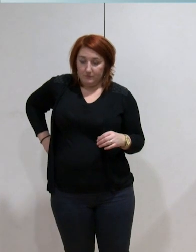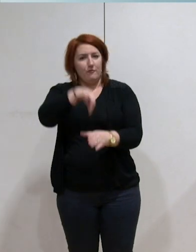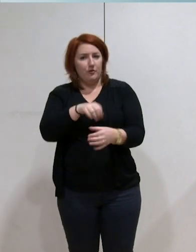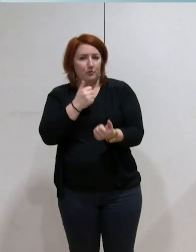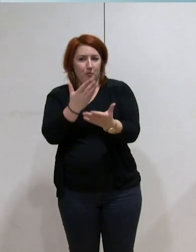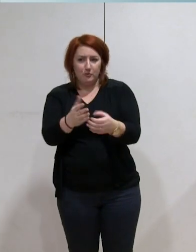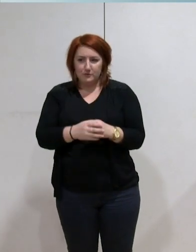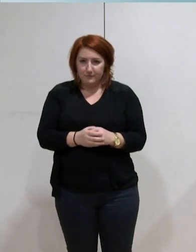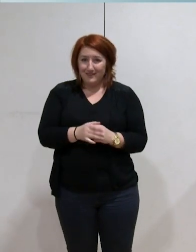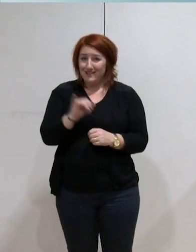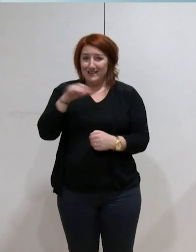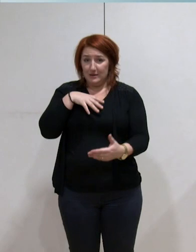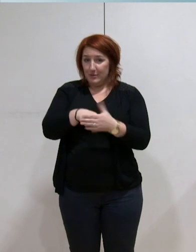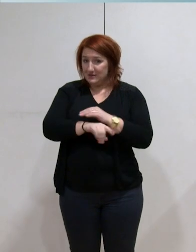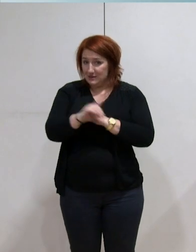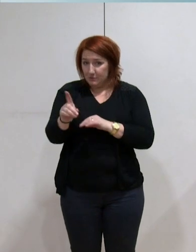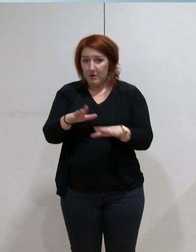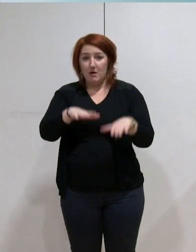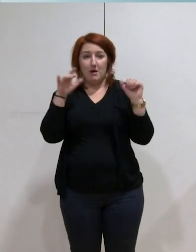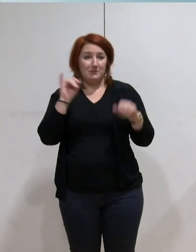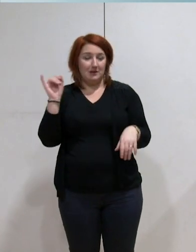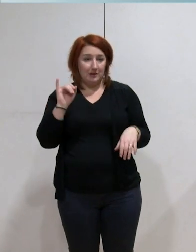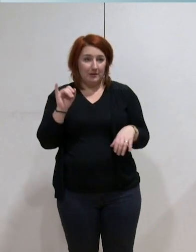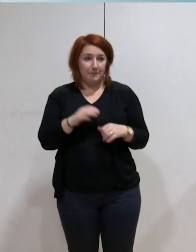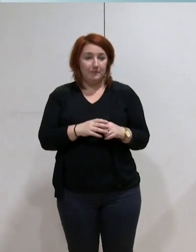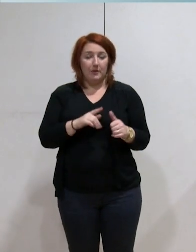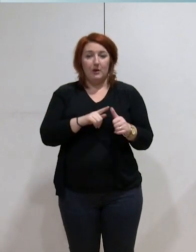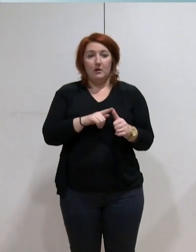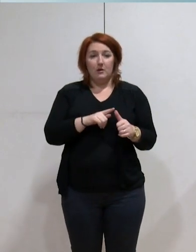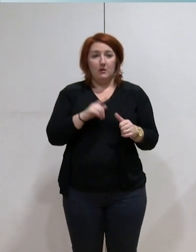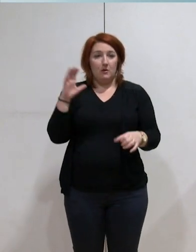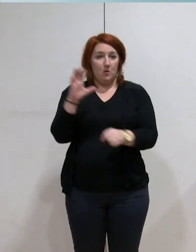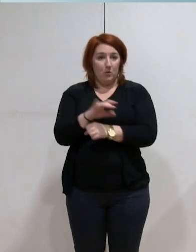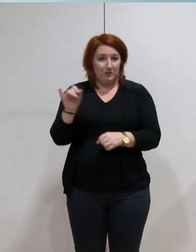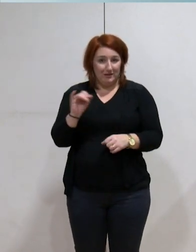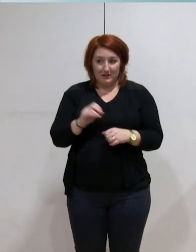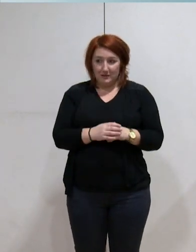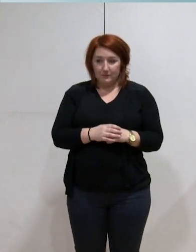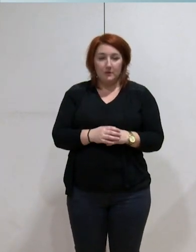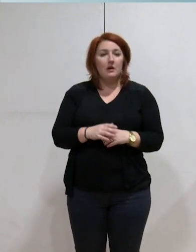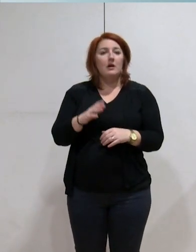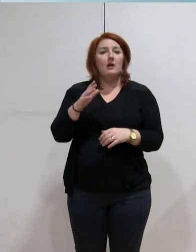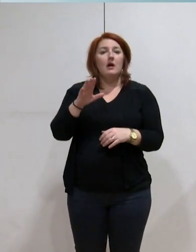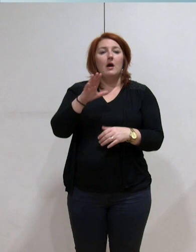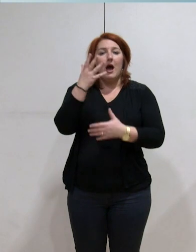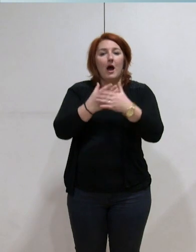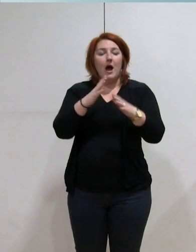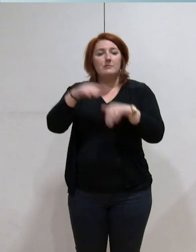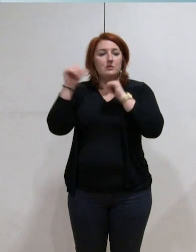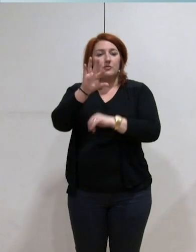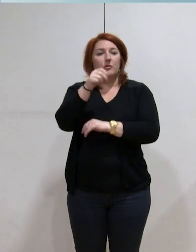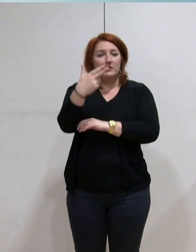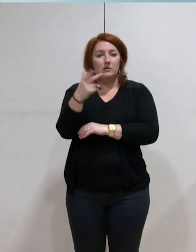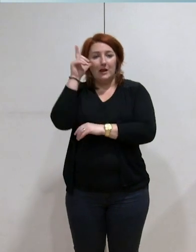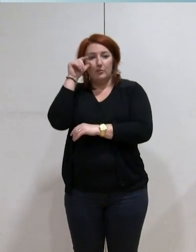au vote qui s'abstient qui vote contre abstention Front national républicain udi